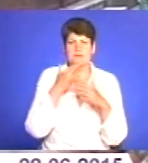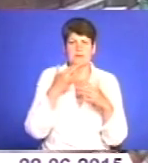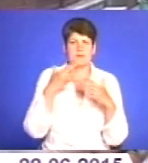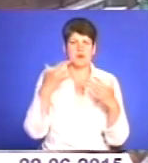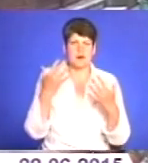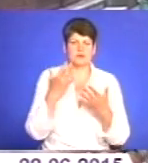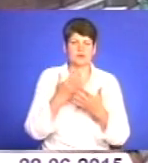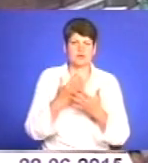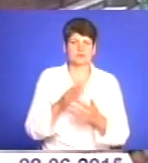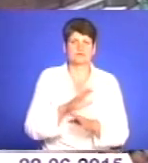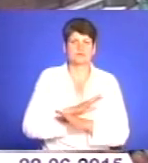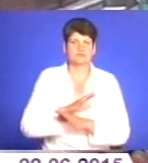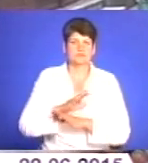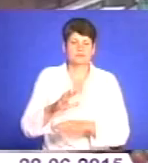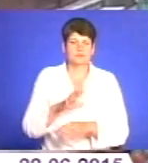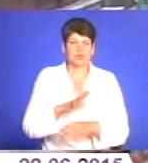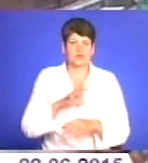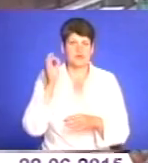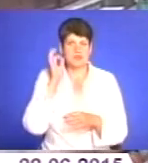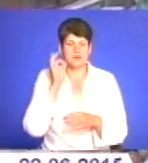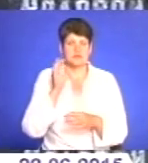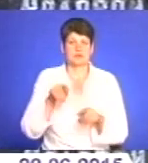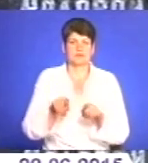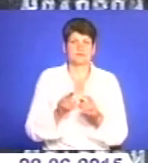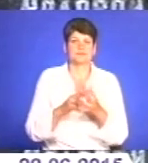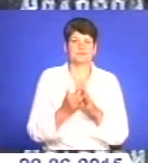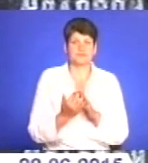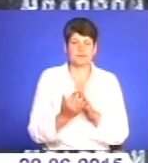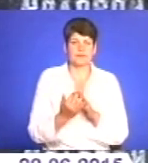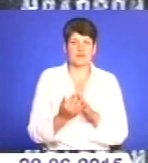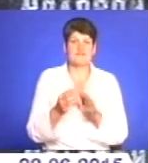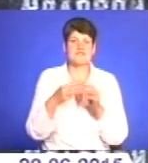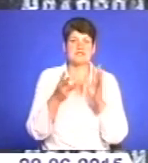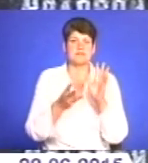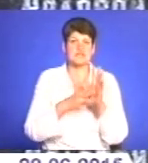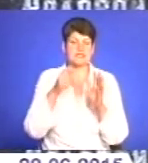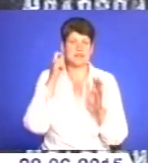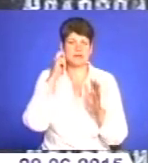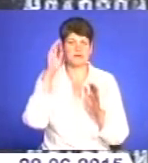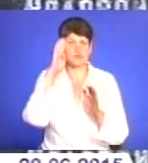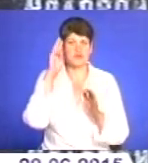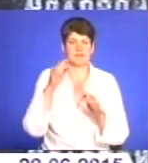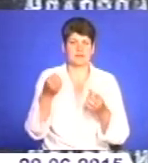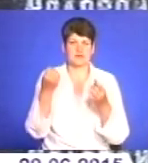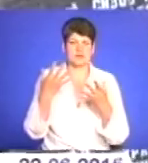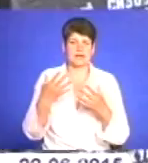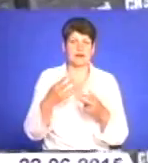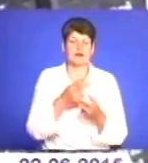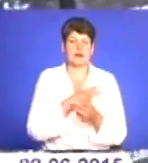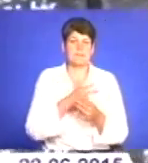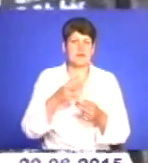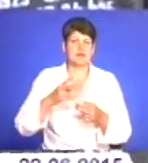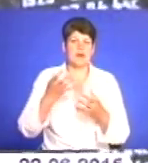що погибло було від німців. Справа в селі. 18-літній рядовий, 40-літній капітан. А ще на